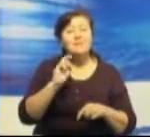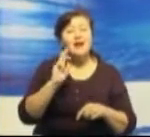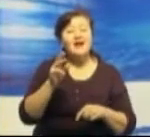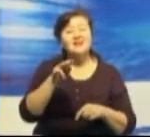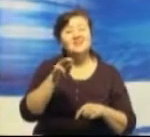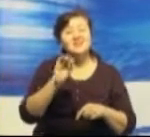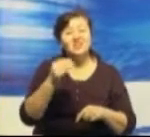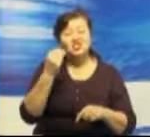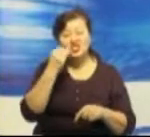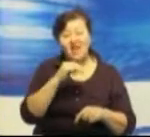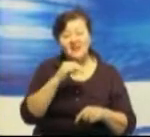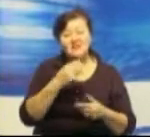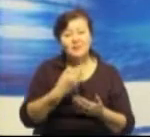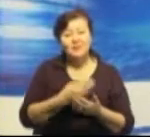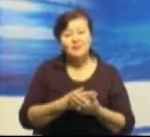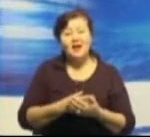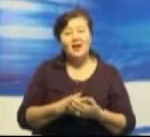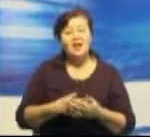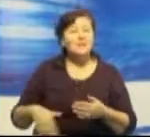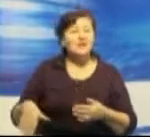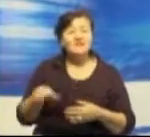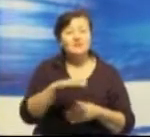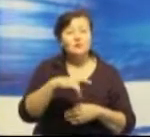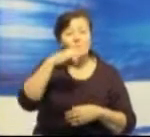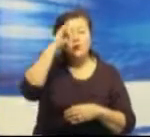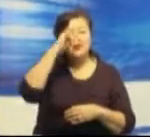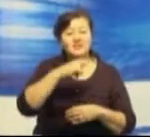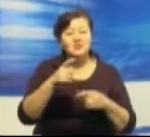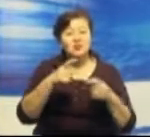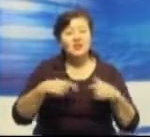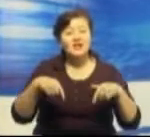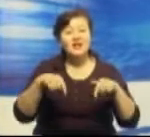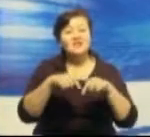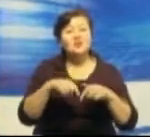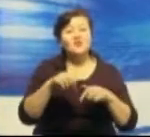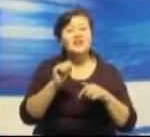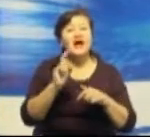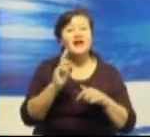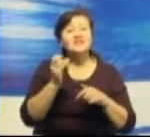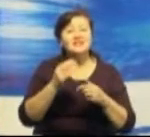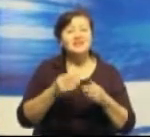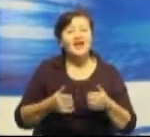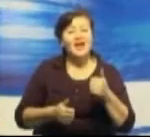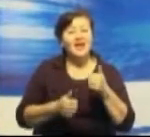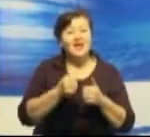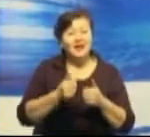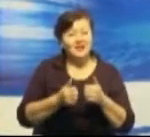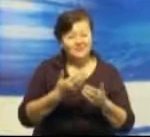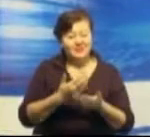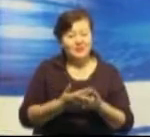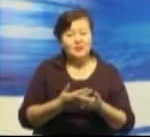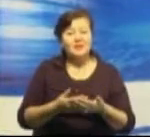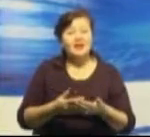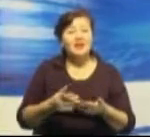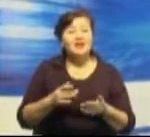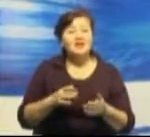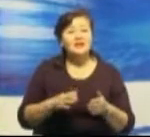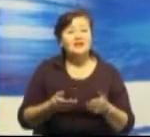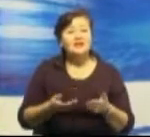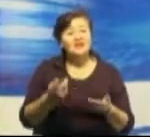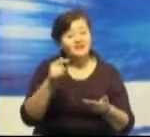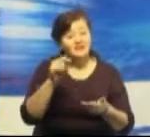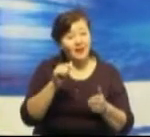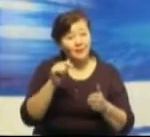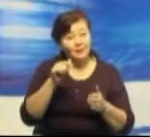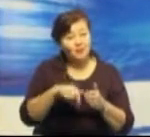подарки. По всему Казахстану проходит промо-акция, в рамках которой компания разыгрывает ценные бытовые приборы. Среди победителей есть и